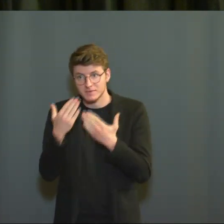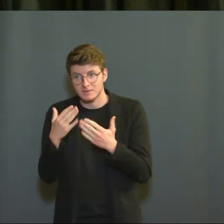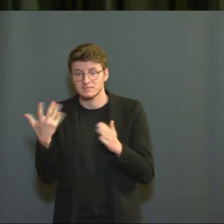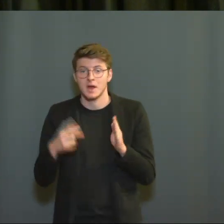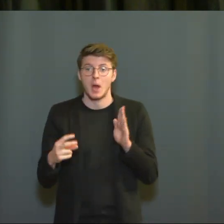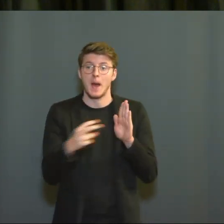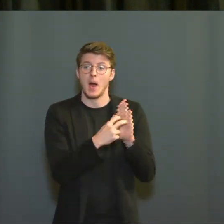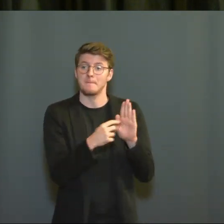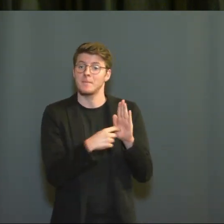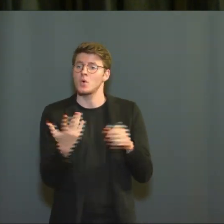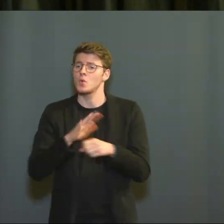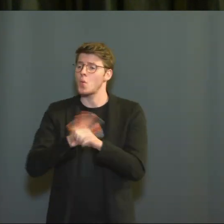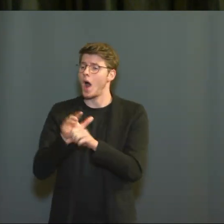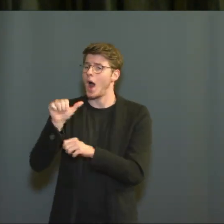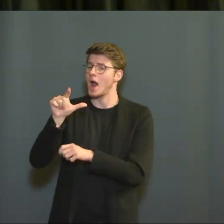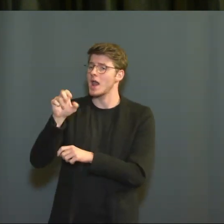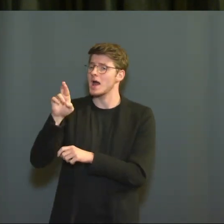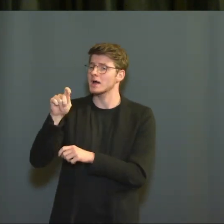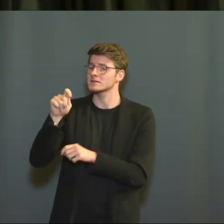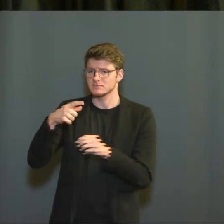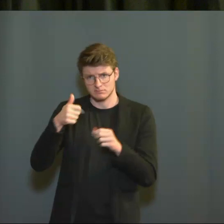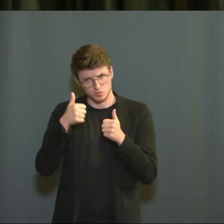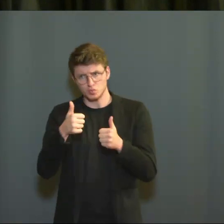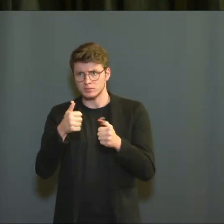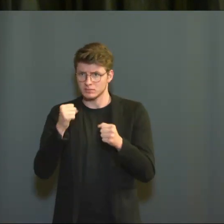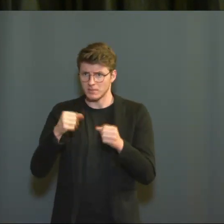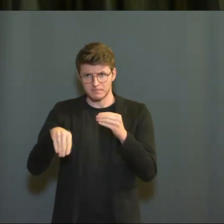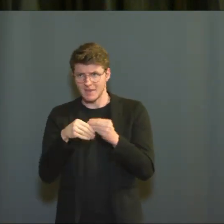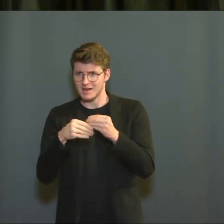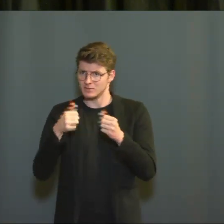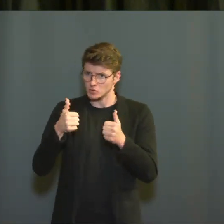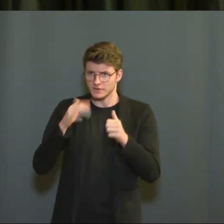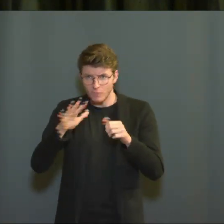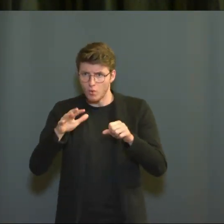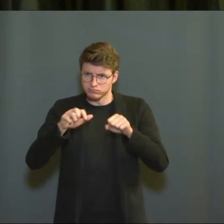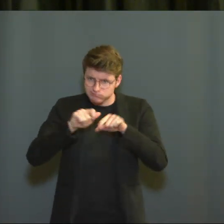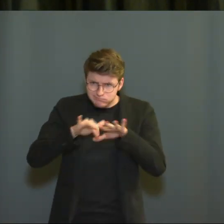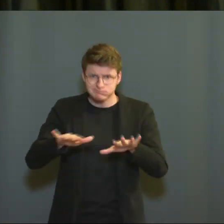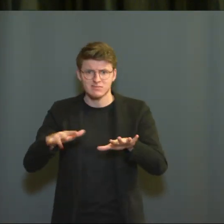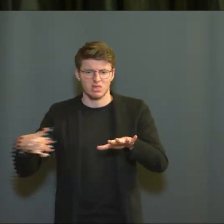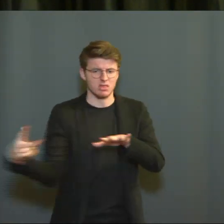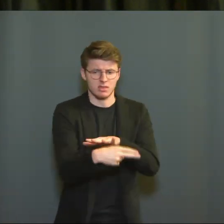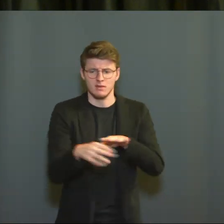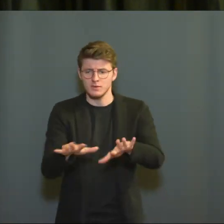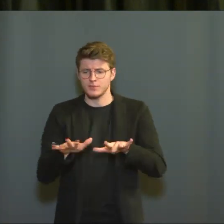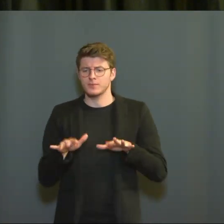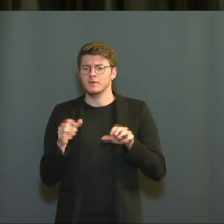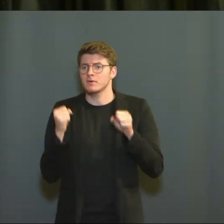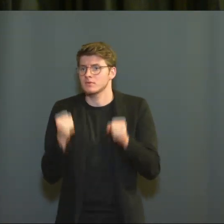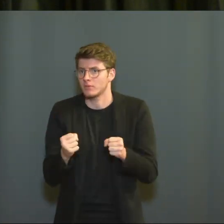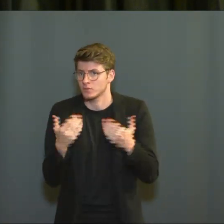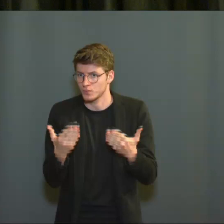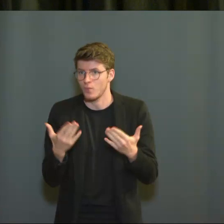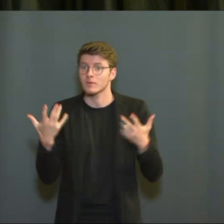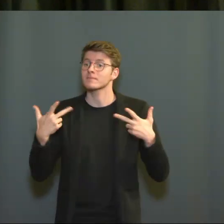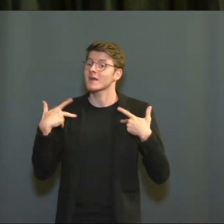een bijkomend middel om de ketting van de besmettingen te doorbreken en onze samenleving weerbaar te maken